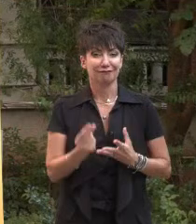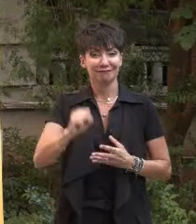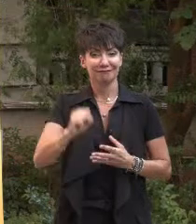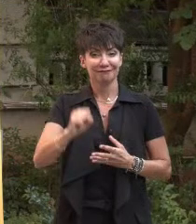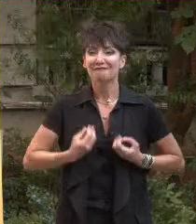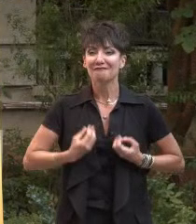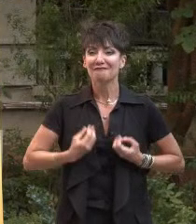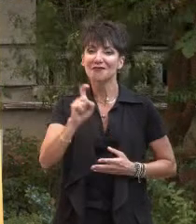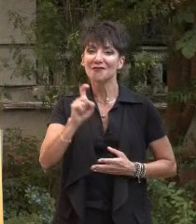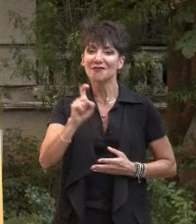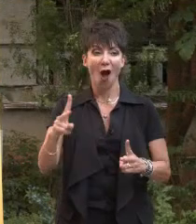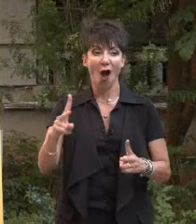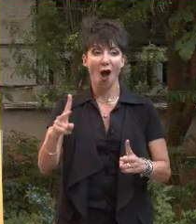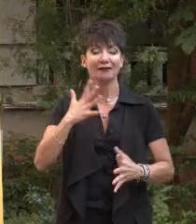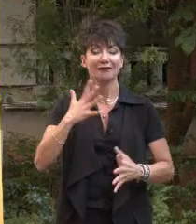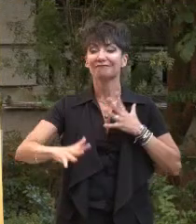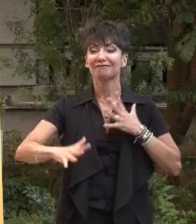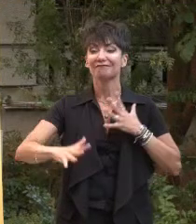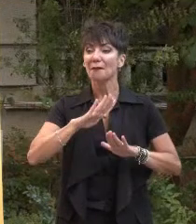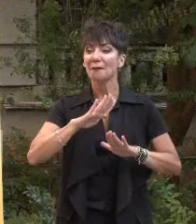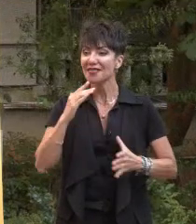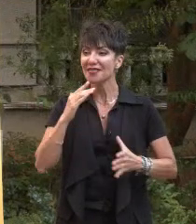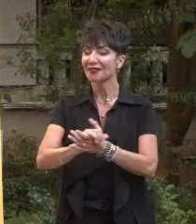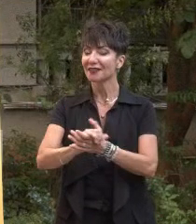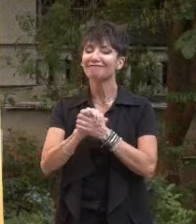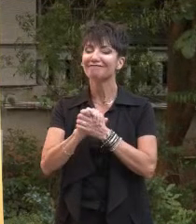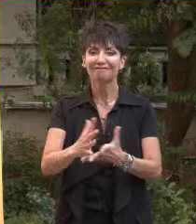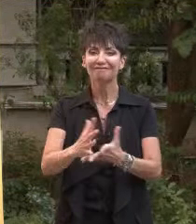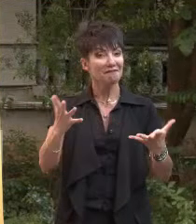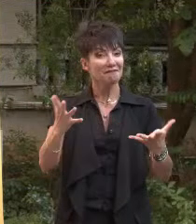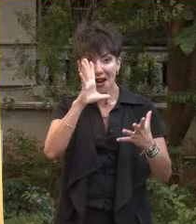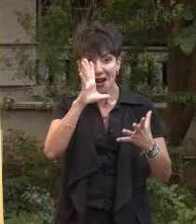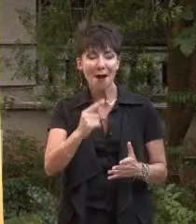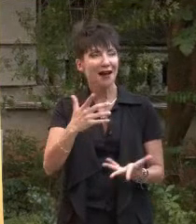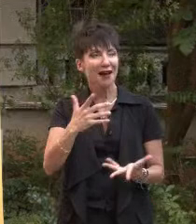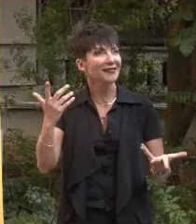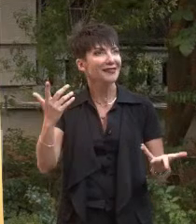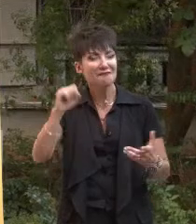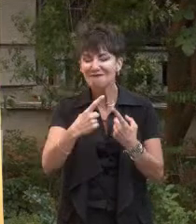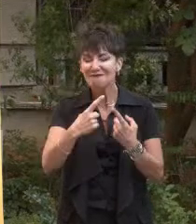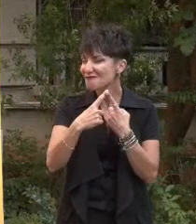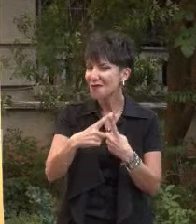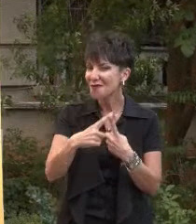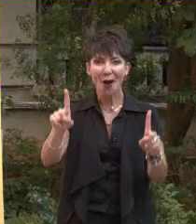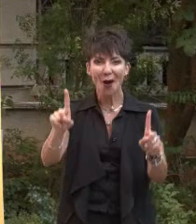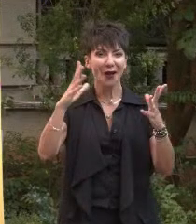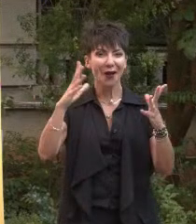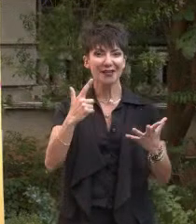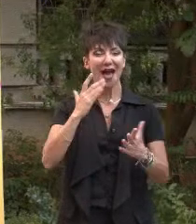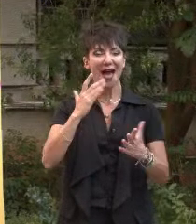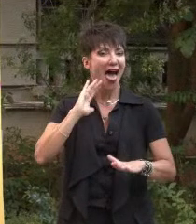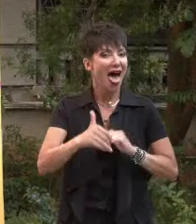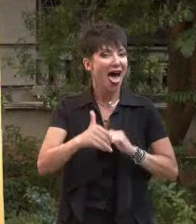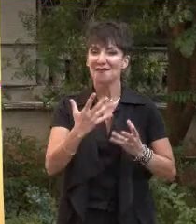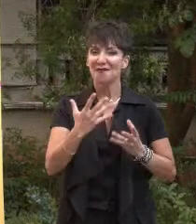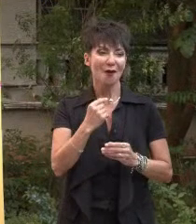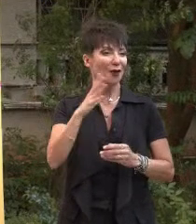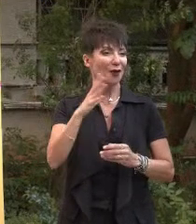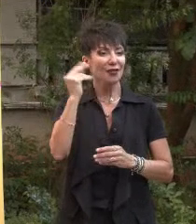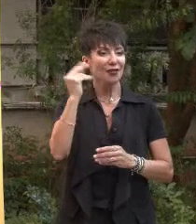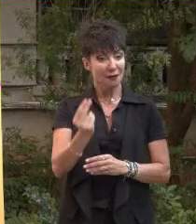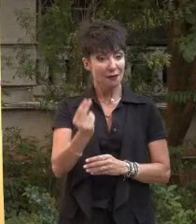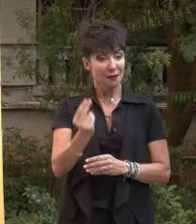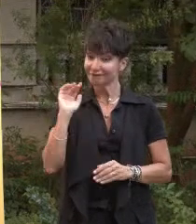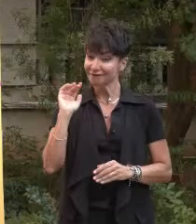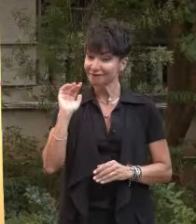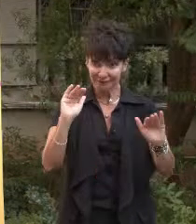παιδιά, σας συγχαίρω για το ενδιαφέρον, την πρωτοτυπία και το μεράκι που δείξατε στη δημιουργία των έργων σας. Σας καλώ πέρα από αυτό το